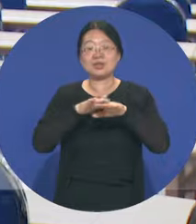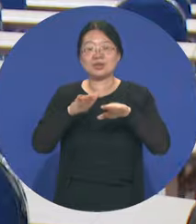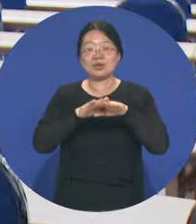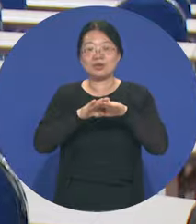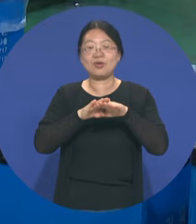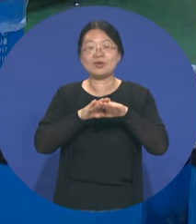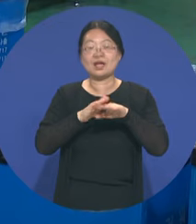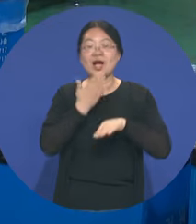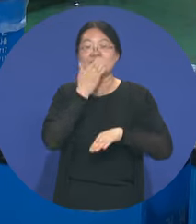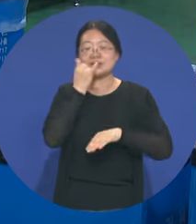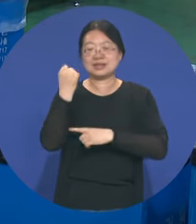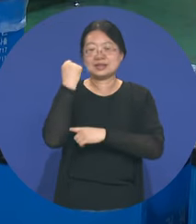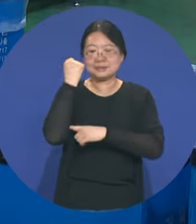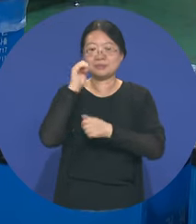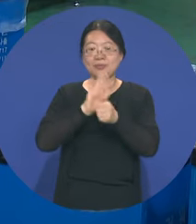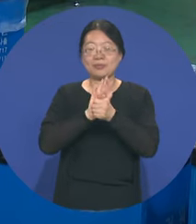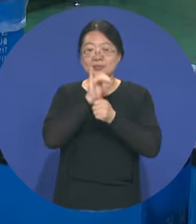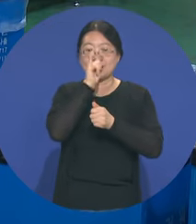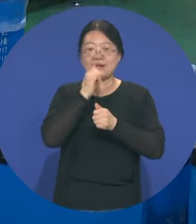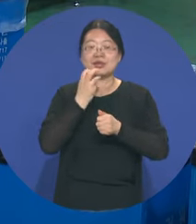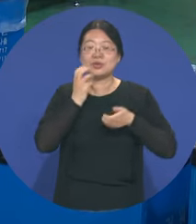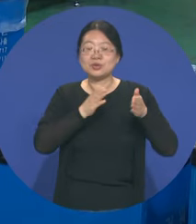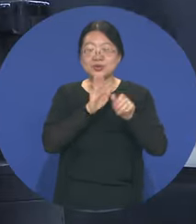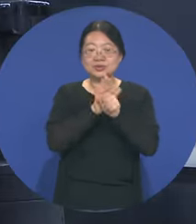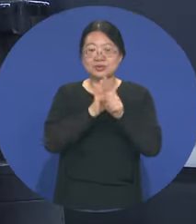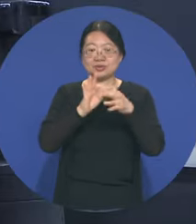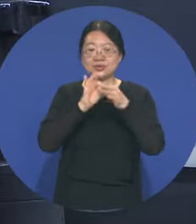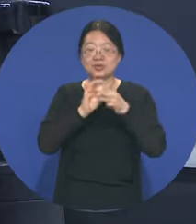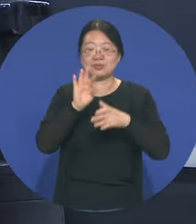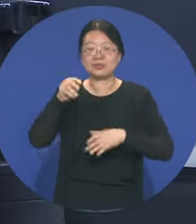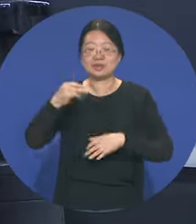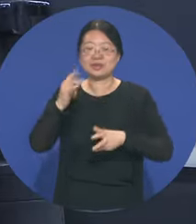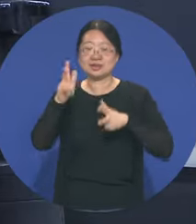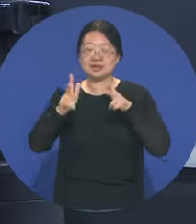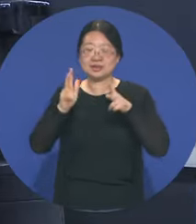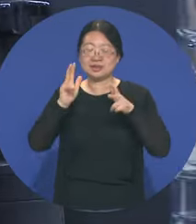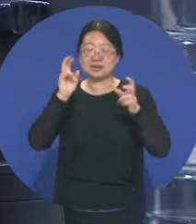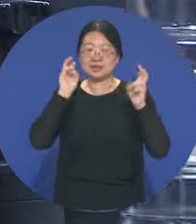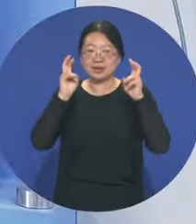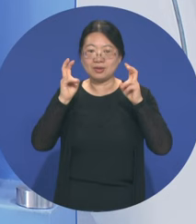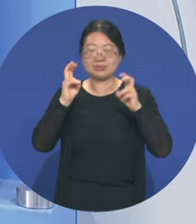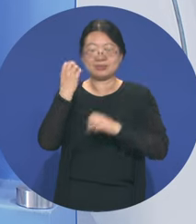계획으로 있습니다. 경기도의 아낌없는 지원으로 도내 뿌리 기업들이